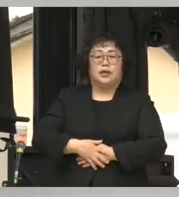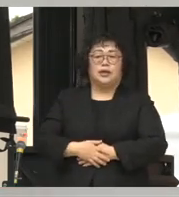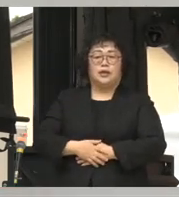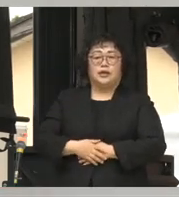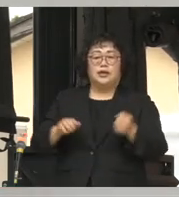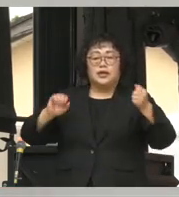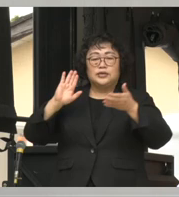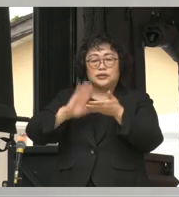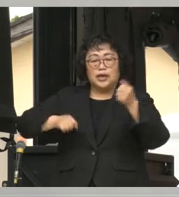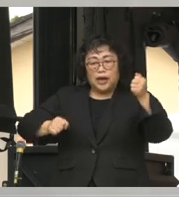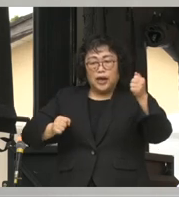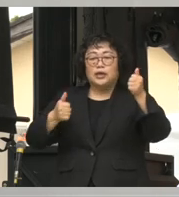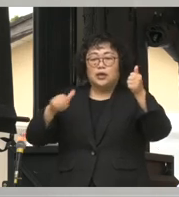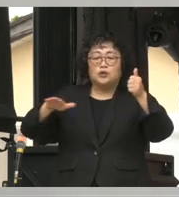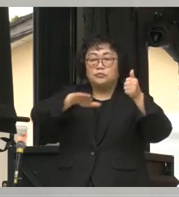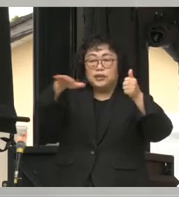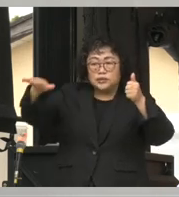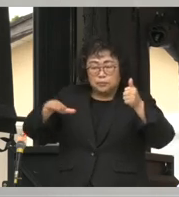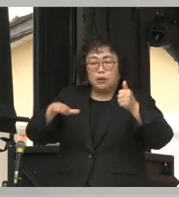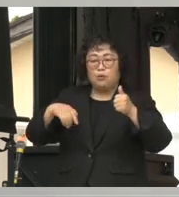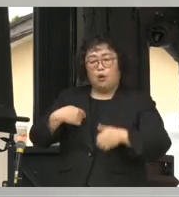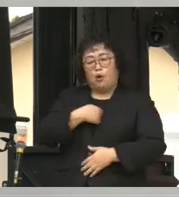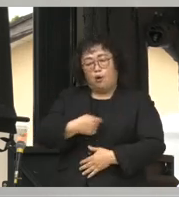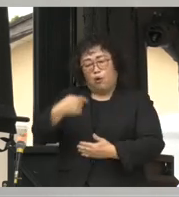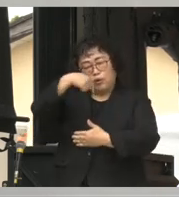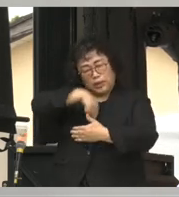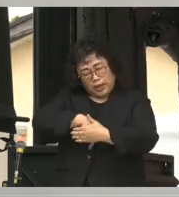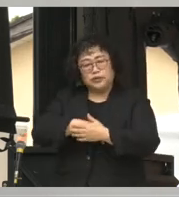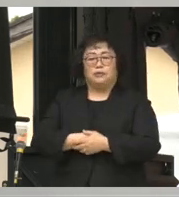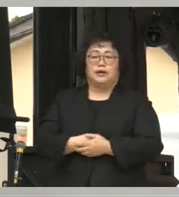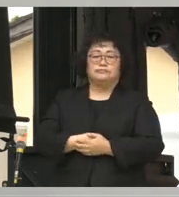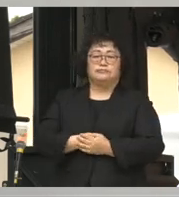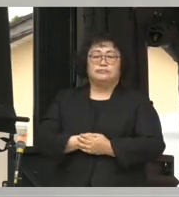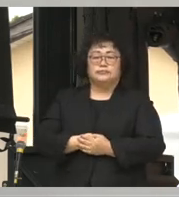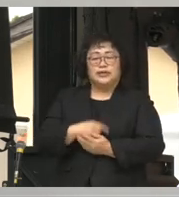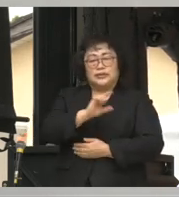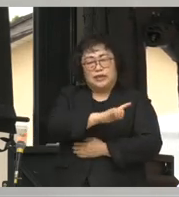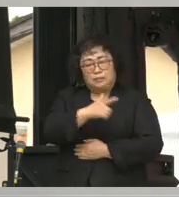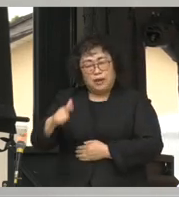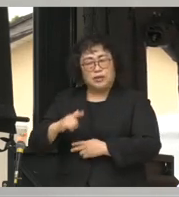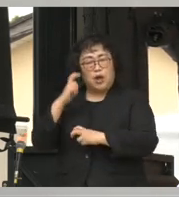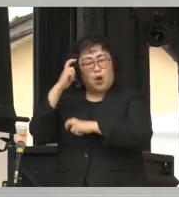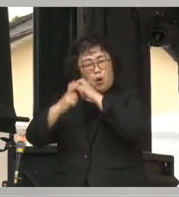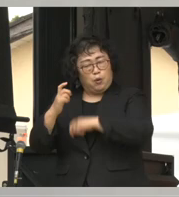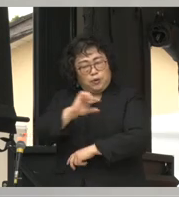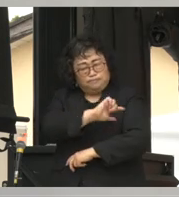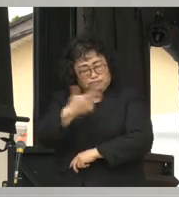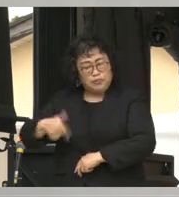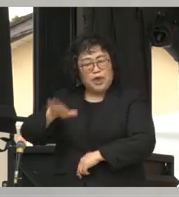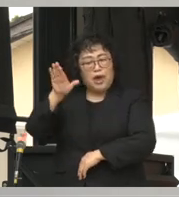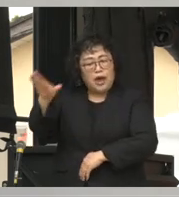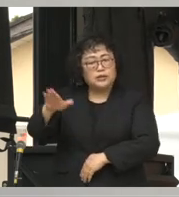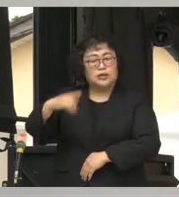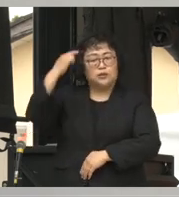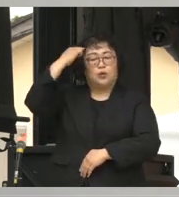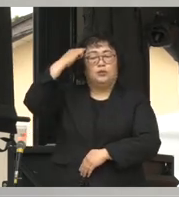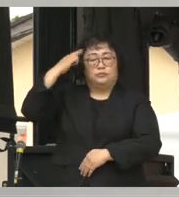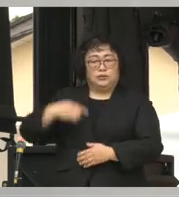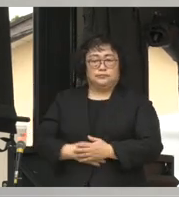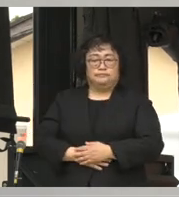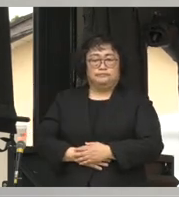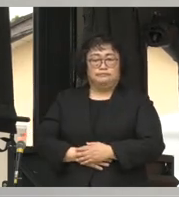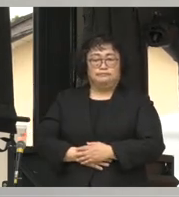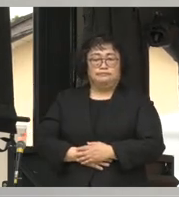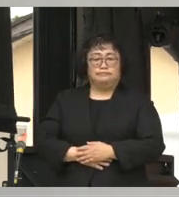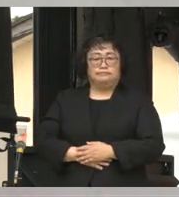聖火ランナーの皆様も心の中ではさまざま思い巡らすものがあったのではないかと思